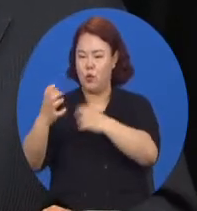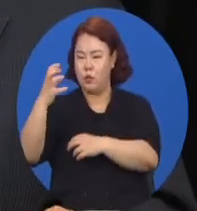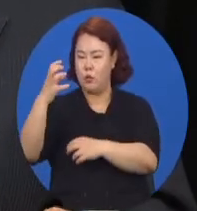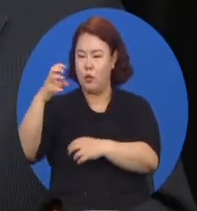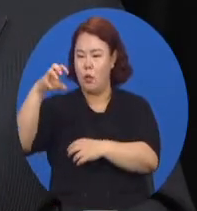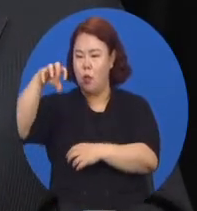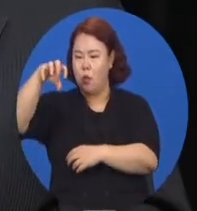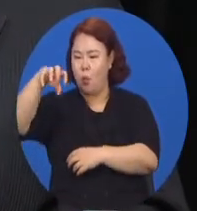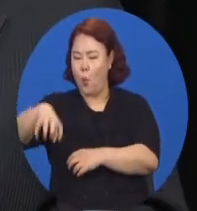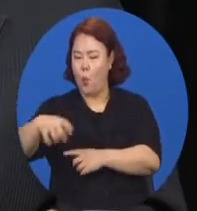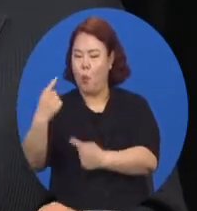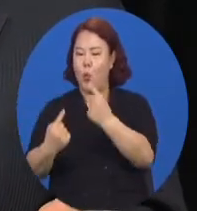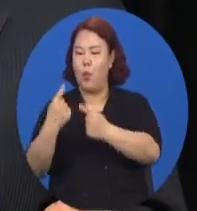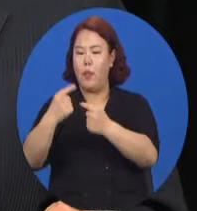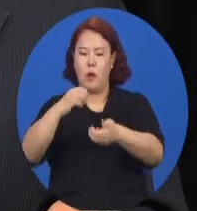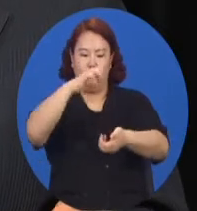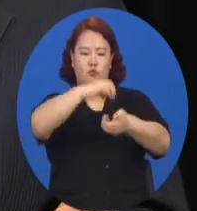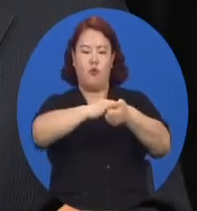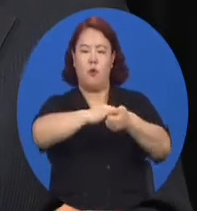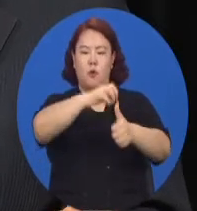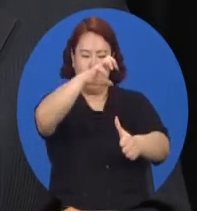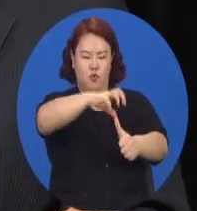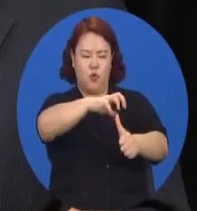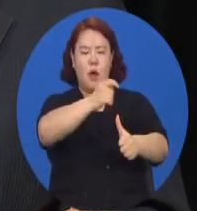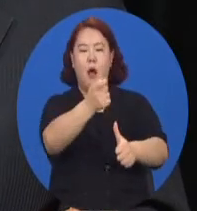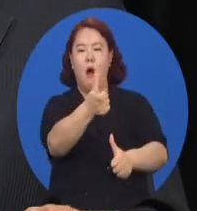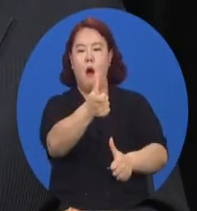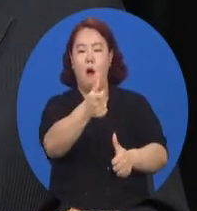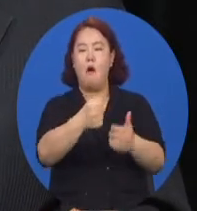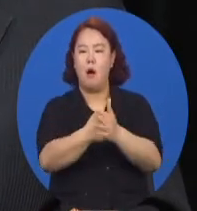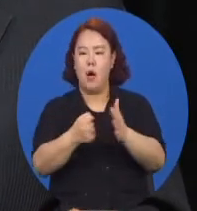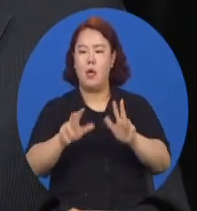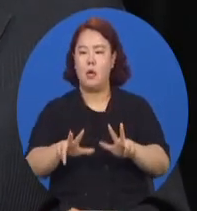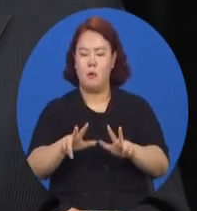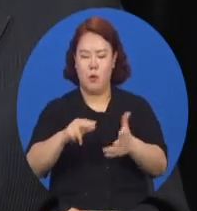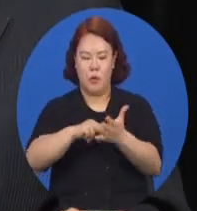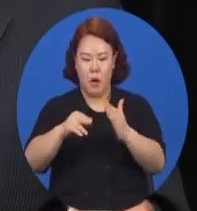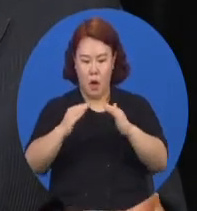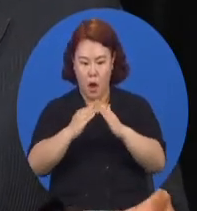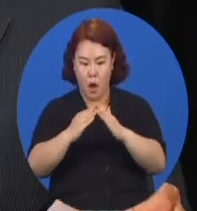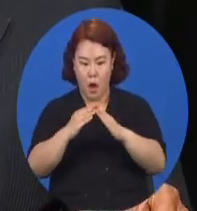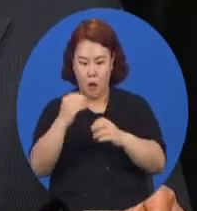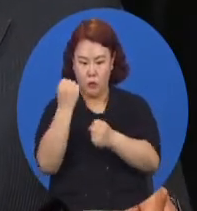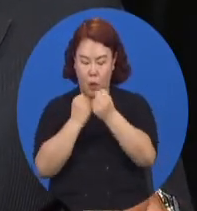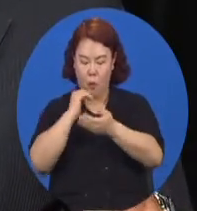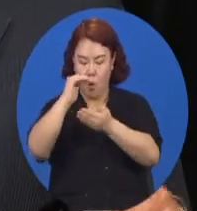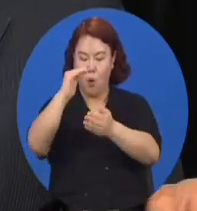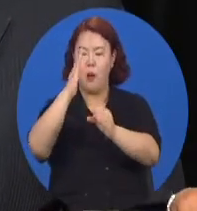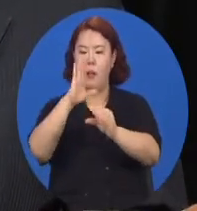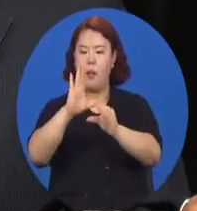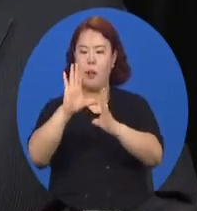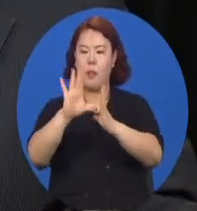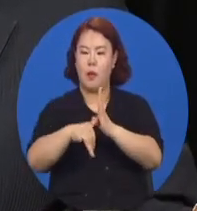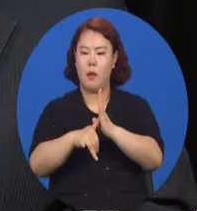적습니다. 그래서 이 부분은 이번에도 우리 그 지도부 왔을 때 단양 사항을 설명하면서 우리 이번에